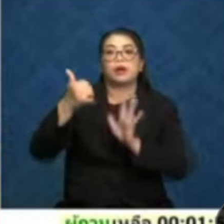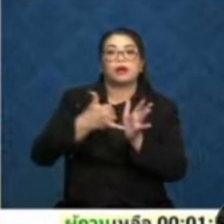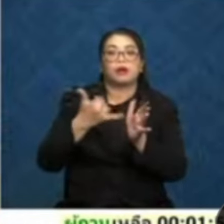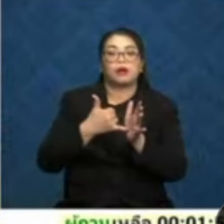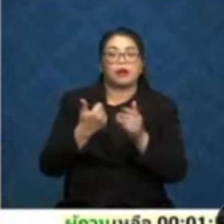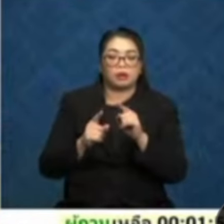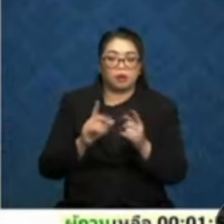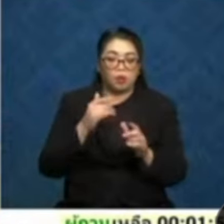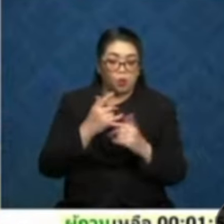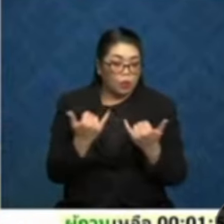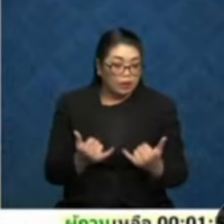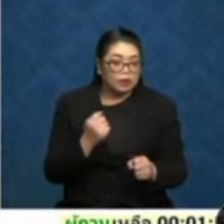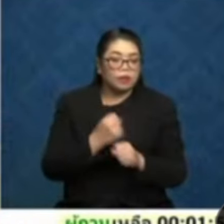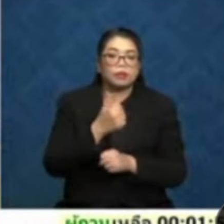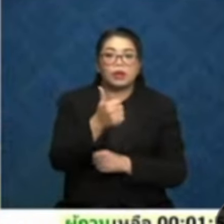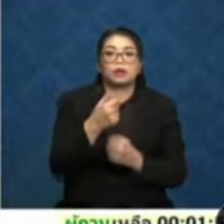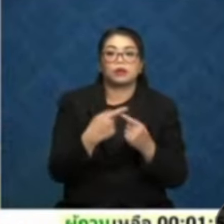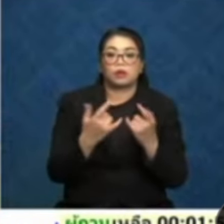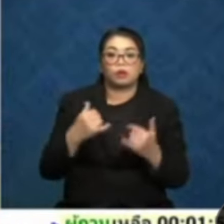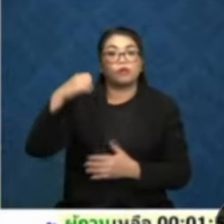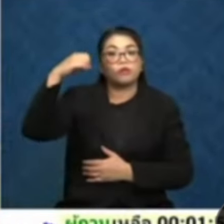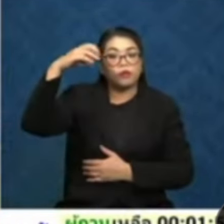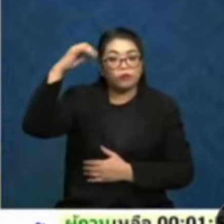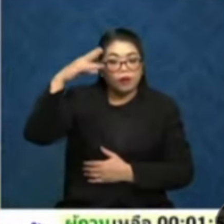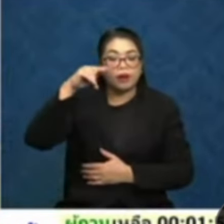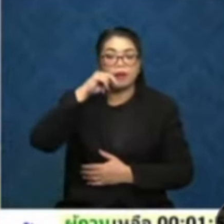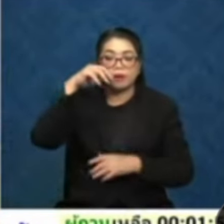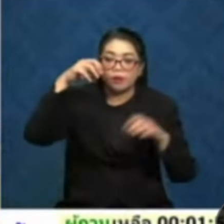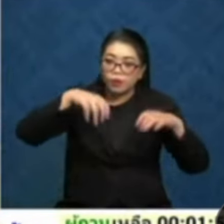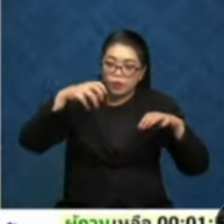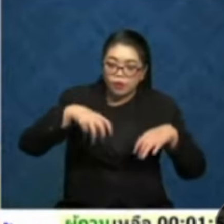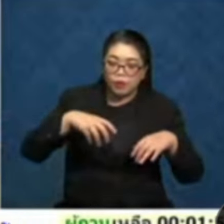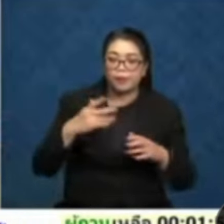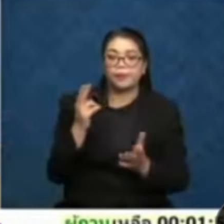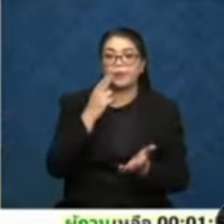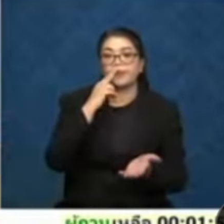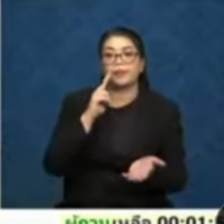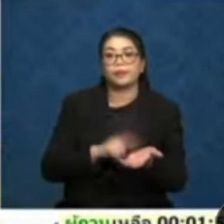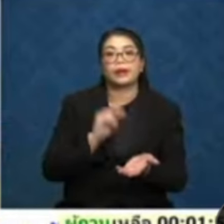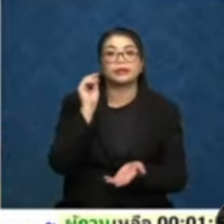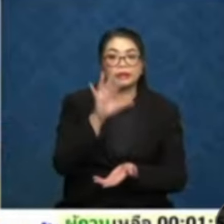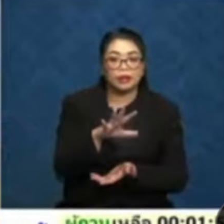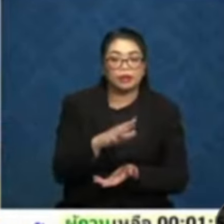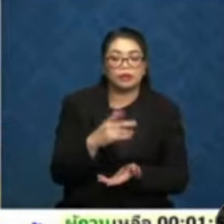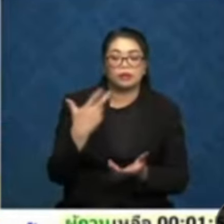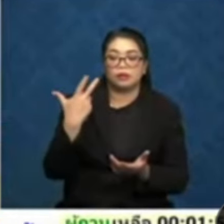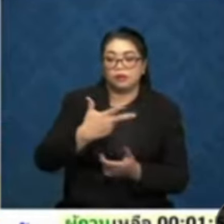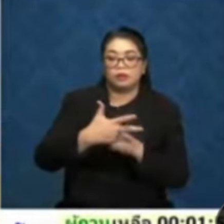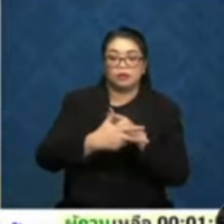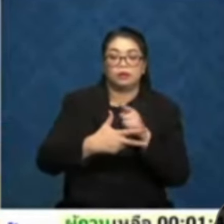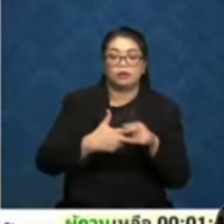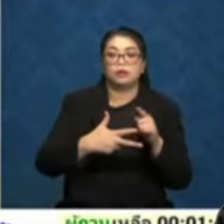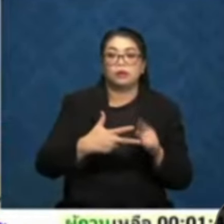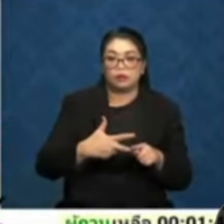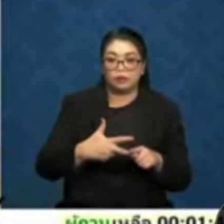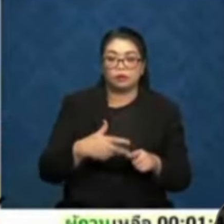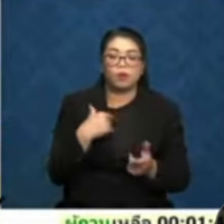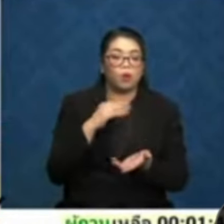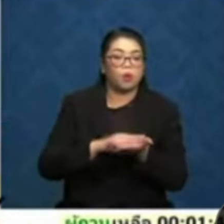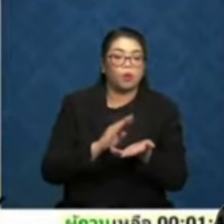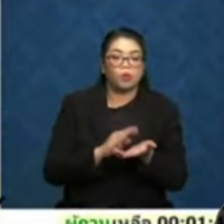เหล่านี้ทำได้วันนี้ครับเพราะการไฟฟ้าและการปรับปาส่วนภูมิภาครวมถึงไปรษณีย์ไทย 3รัฐวิสาหกิจครับมีข้อ